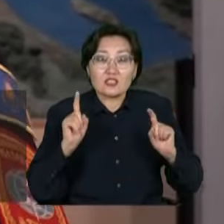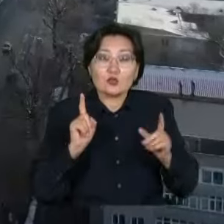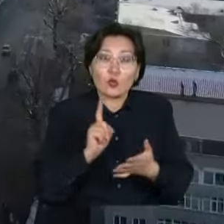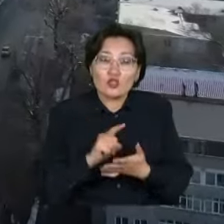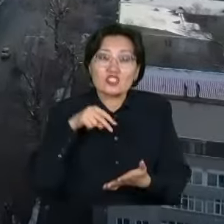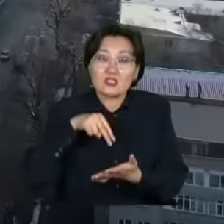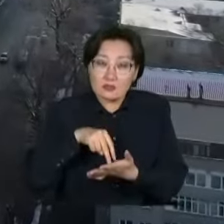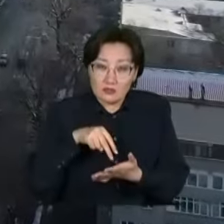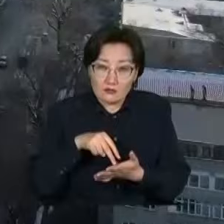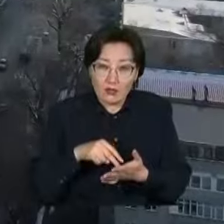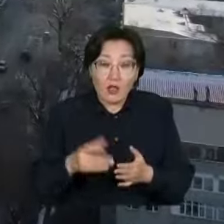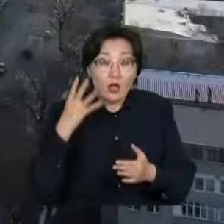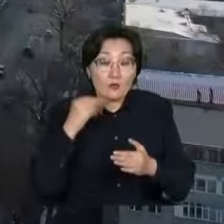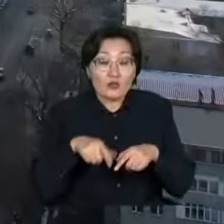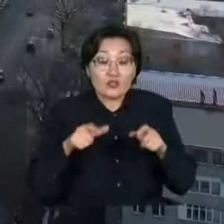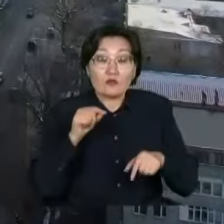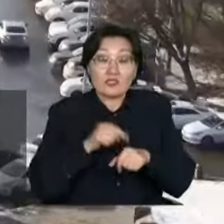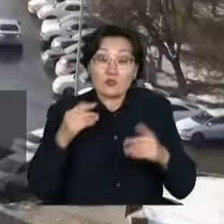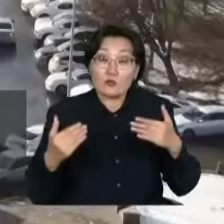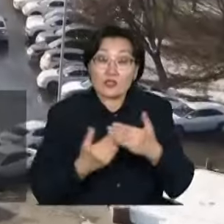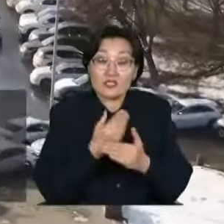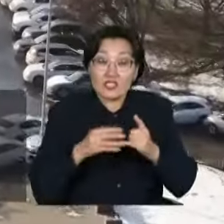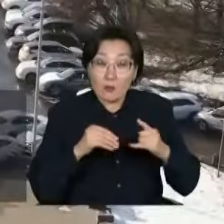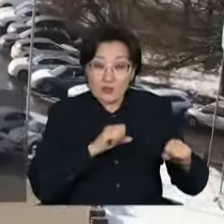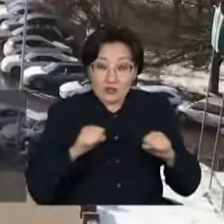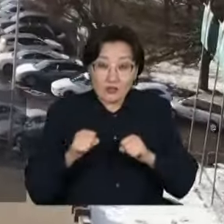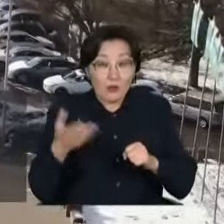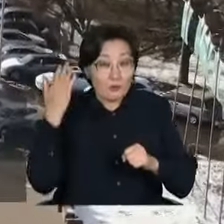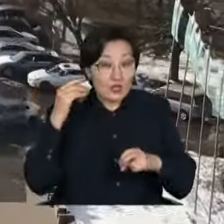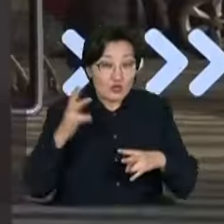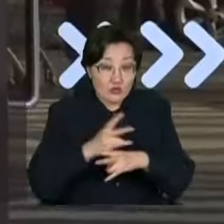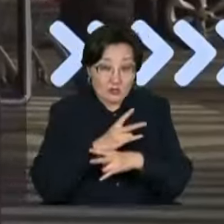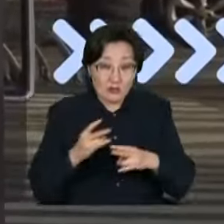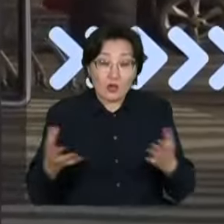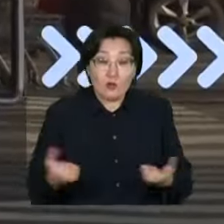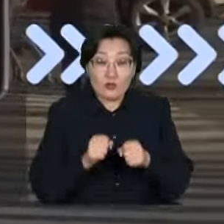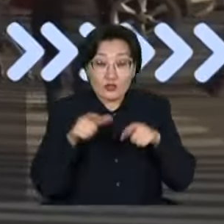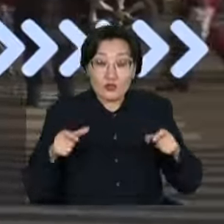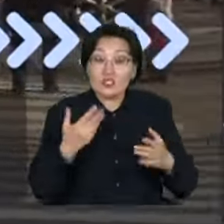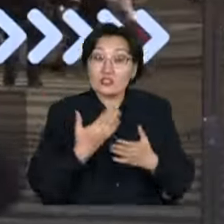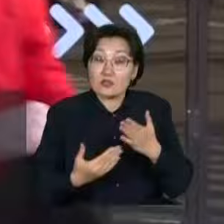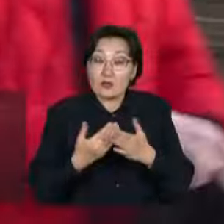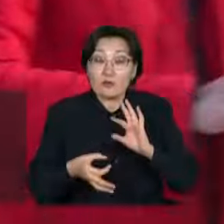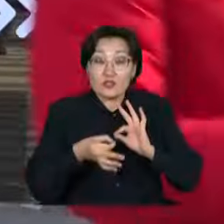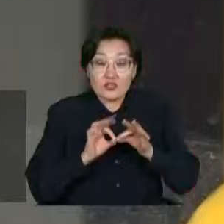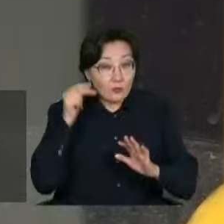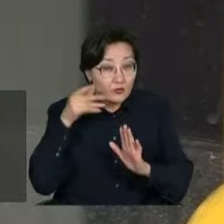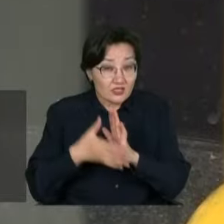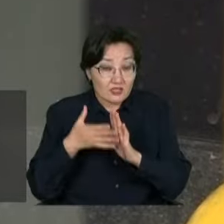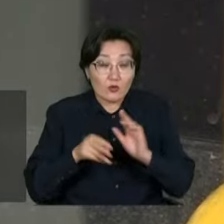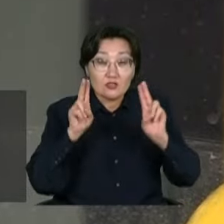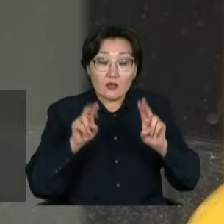стоять. Отмечу, алматинцы ощутили новые подземные толчки, минувшие ночью. Спасатели рекомендуют тщательно изучить